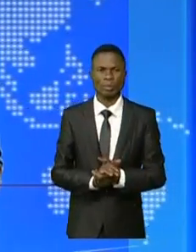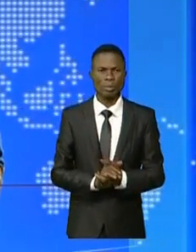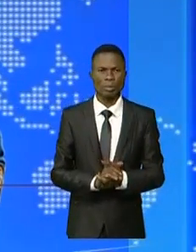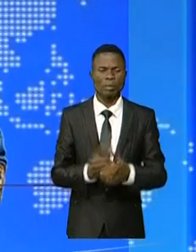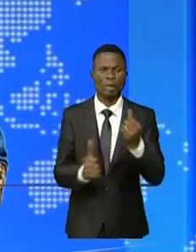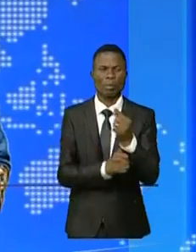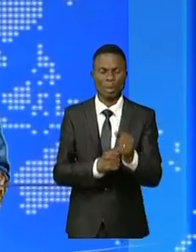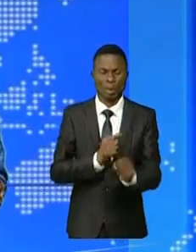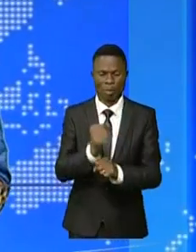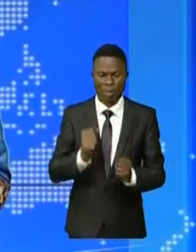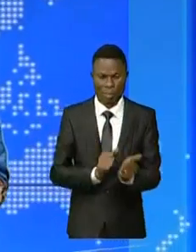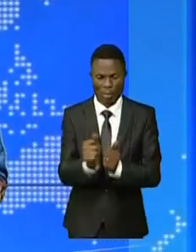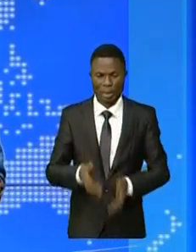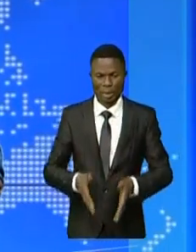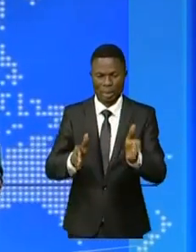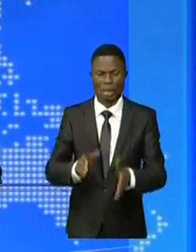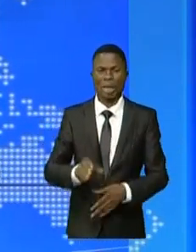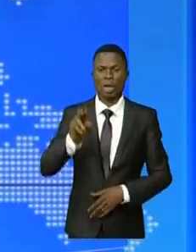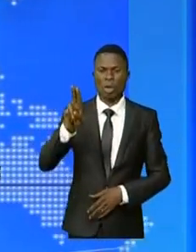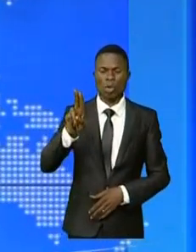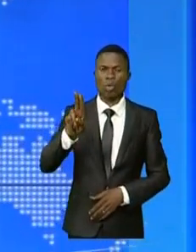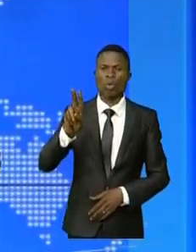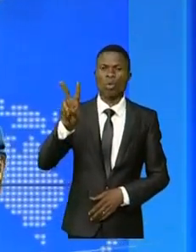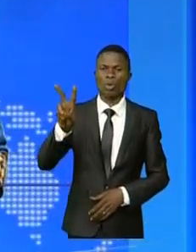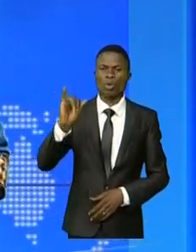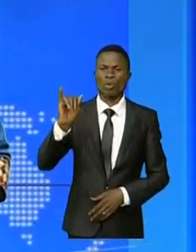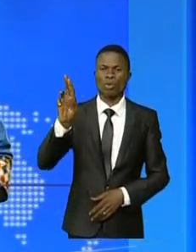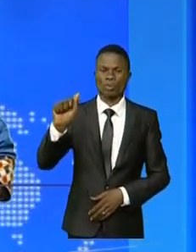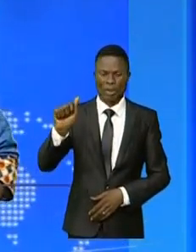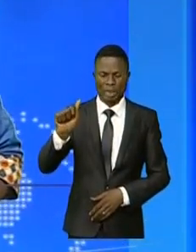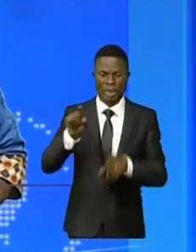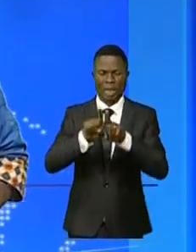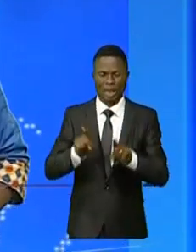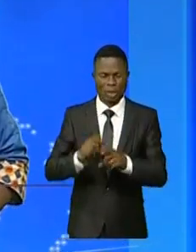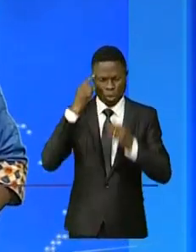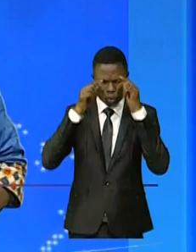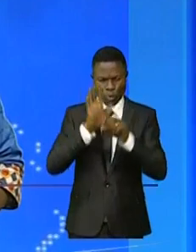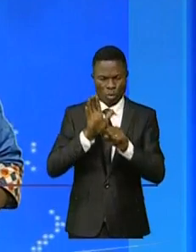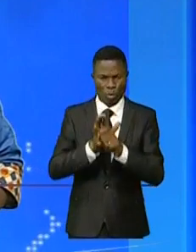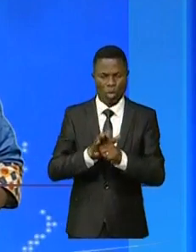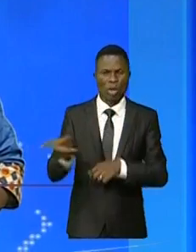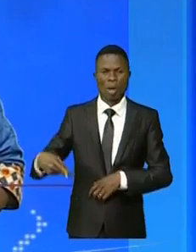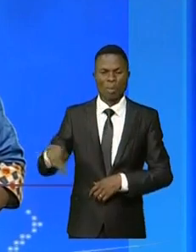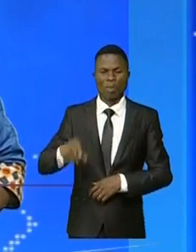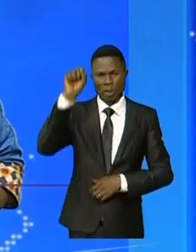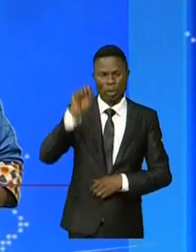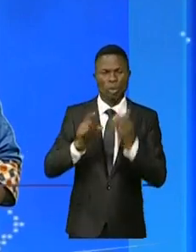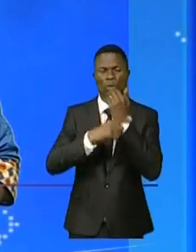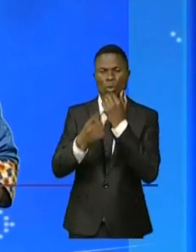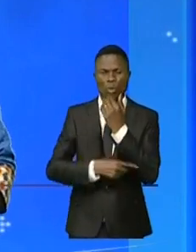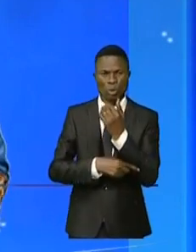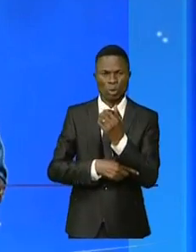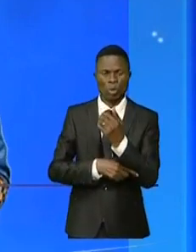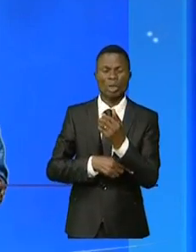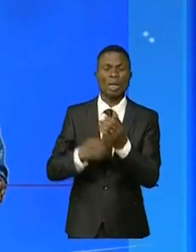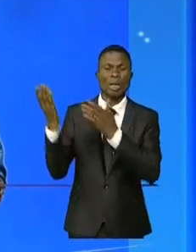De l'axe routier ouvrira Fizi Missisi Kongolo Kasongo s'inquiète. De la province du Sud Kivu, il redoute le trafic à la